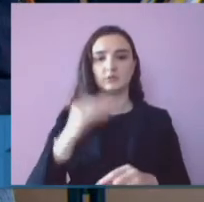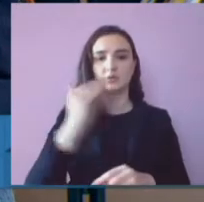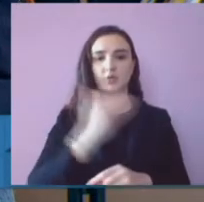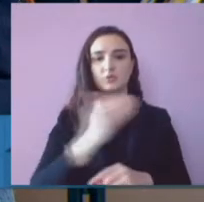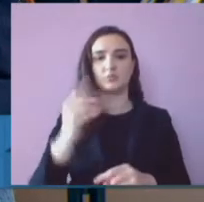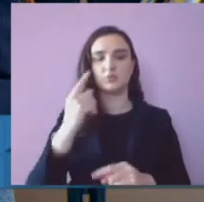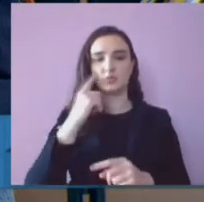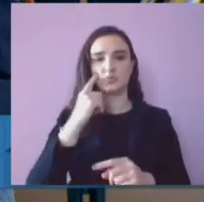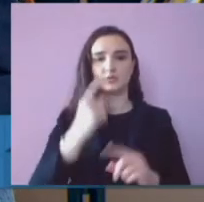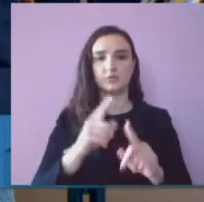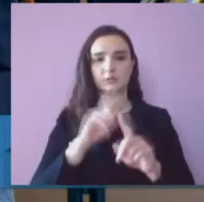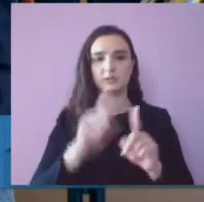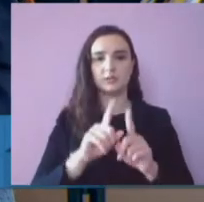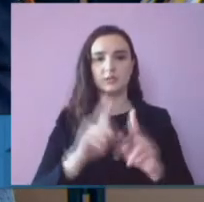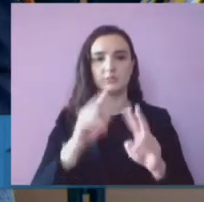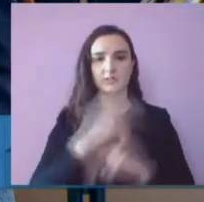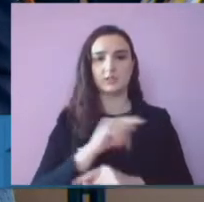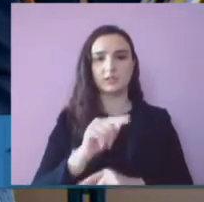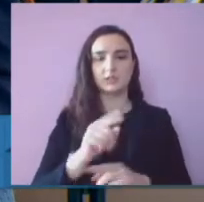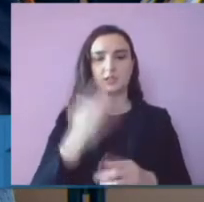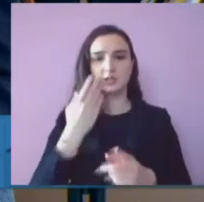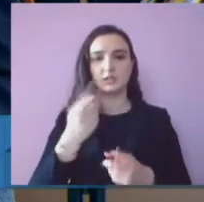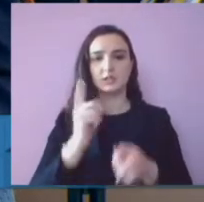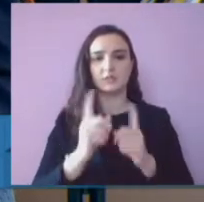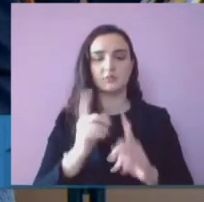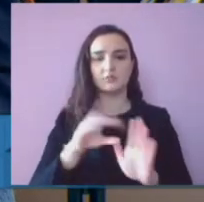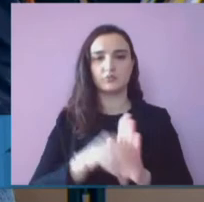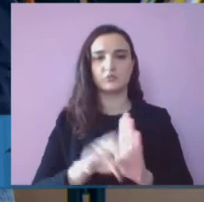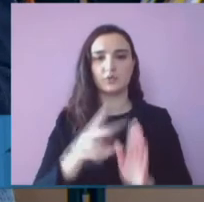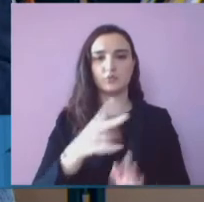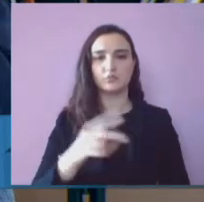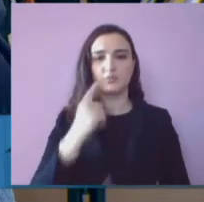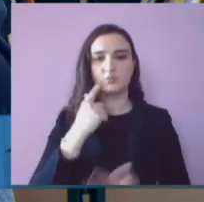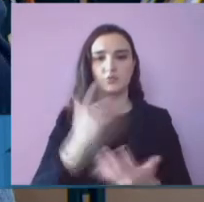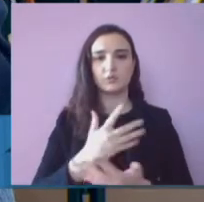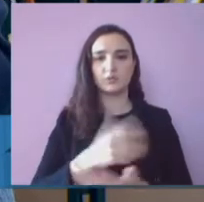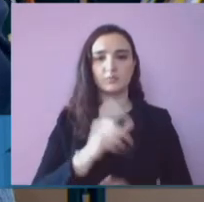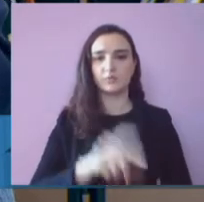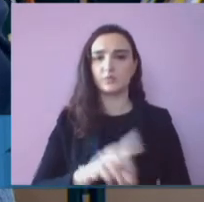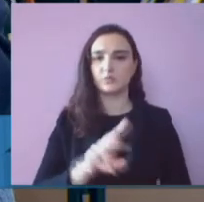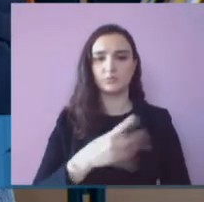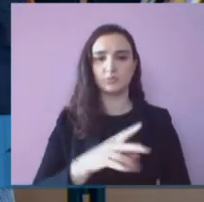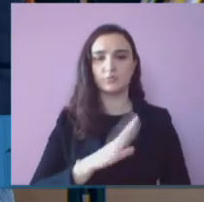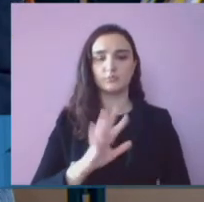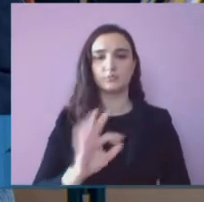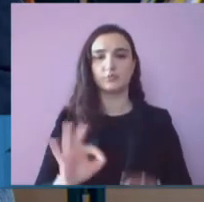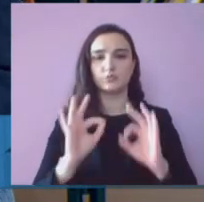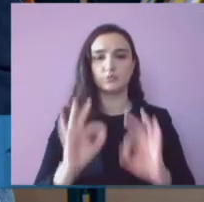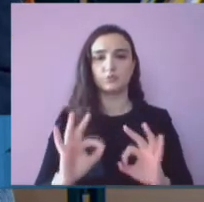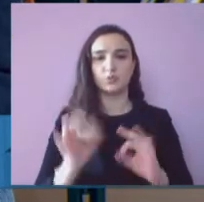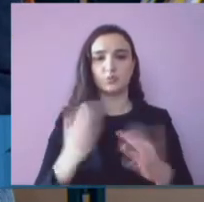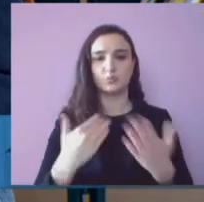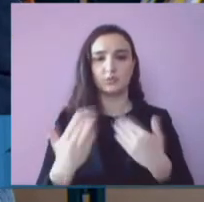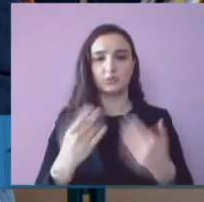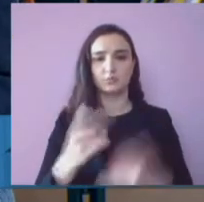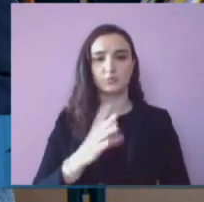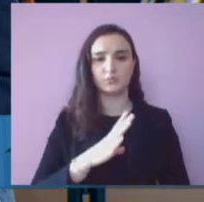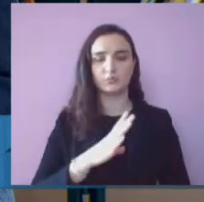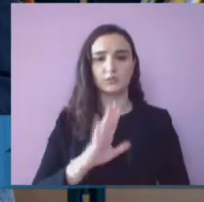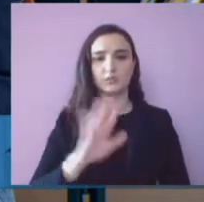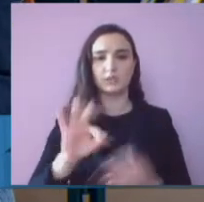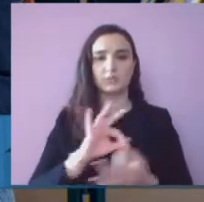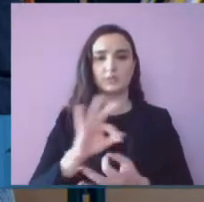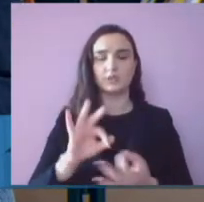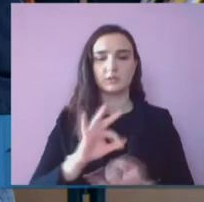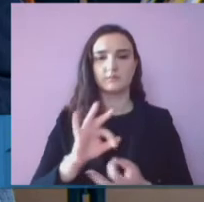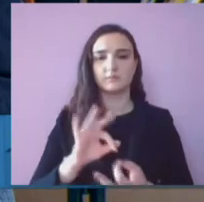ისეც მცდარად სინამდვილეში არ უნდა იყოს მორიდებული ხომ უნდა იყოს სწორი ურთიერთობით არც ზედმეტად